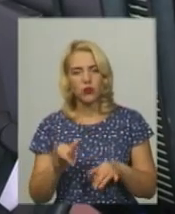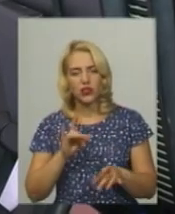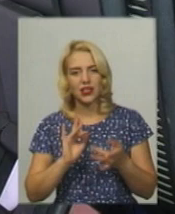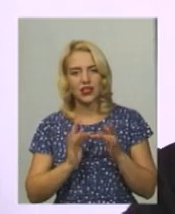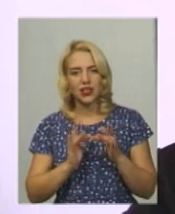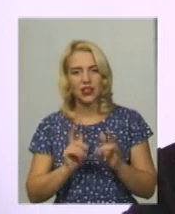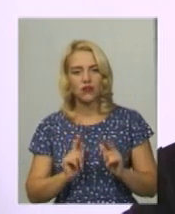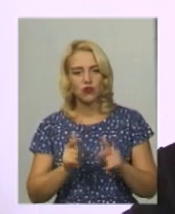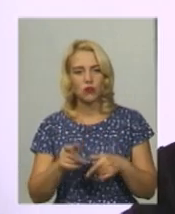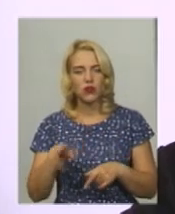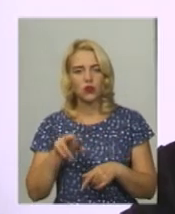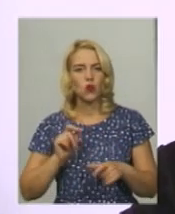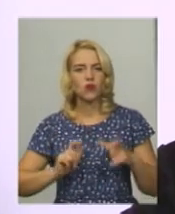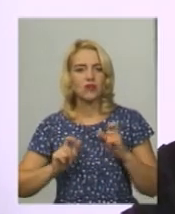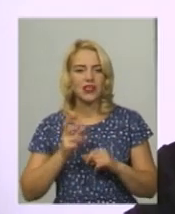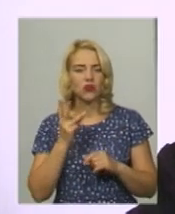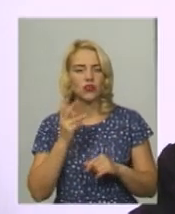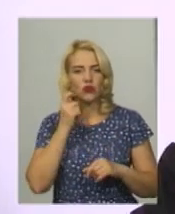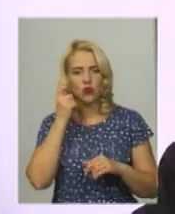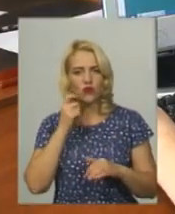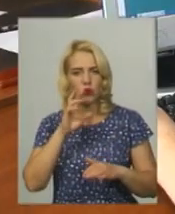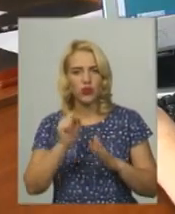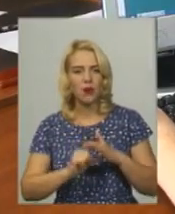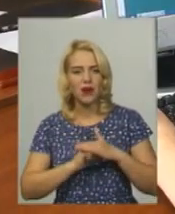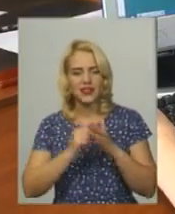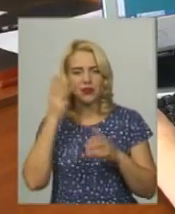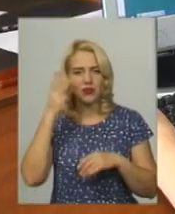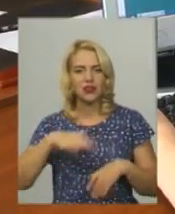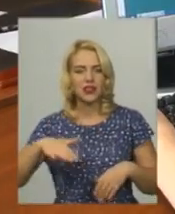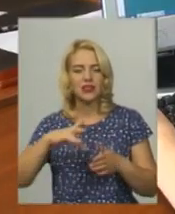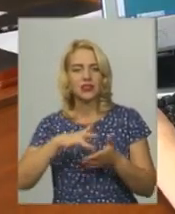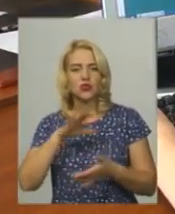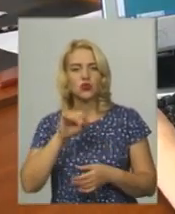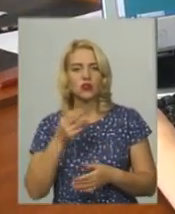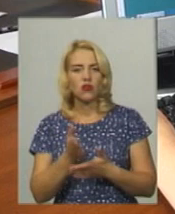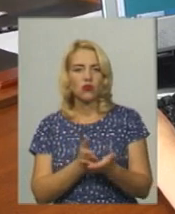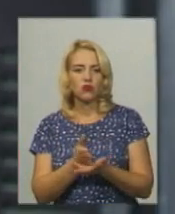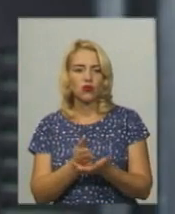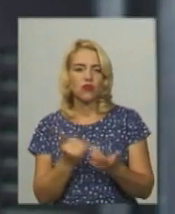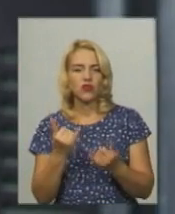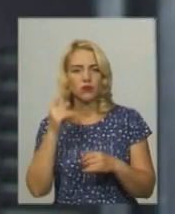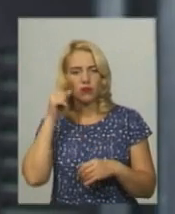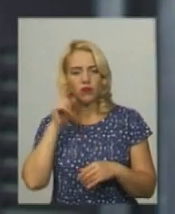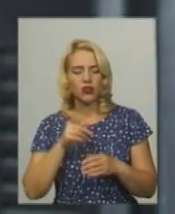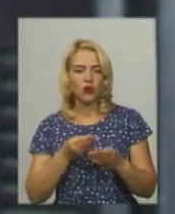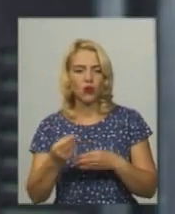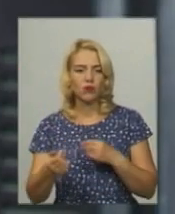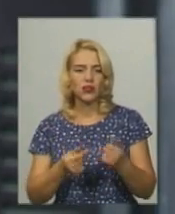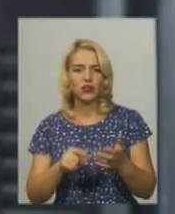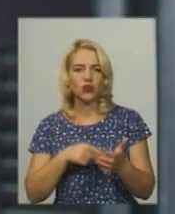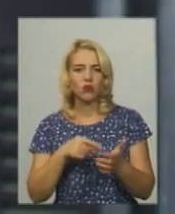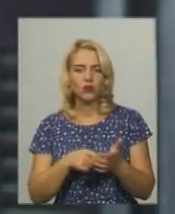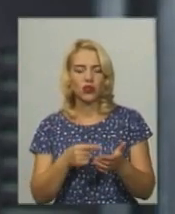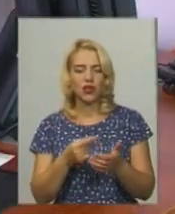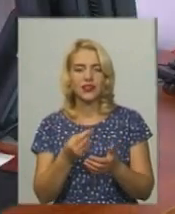інтернетом, вступила до університету третього віку на базі Хмельницького терцентру соціального обслуговування. Тепер вміє оплатити комунальні рахунки та